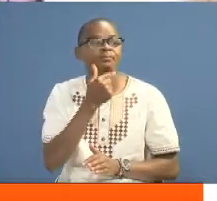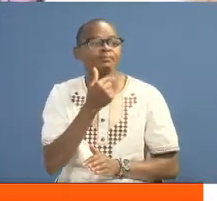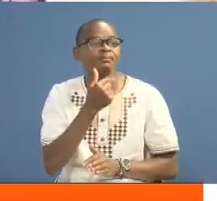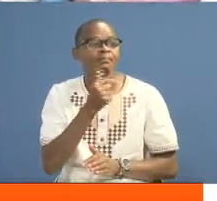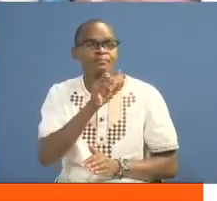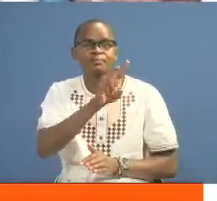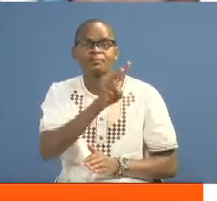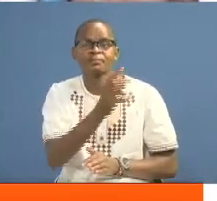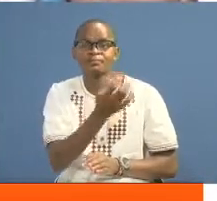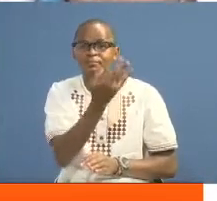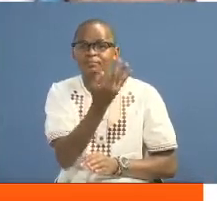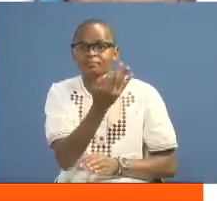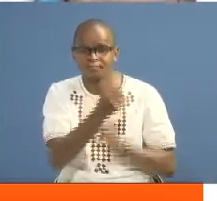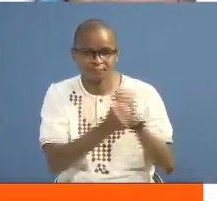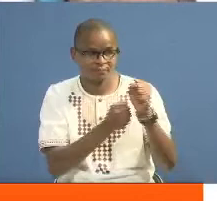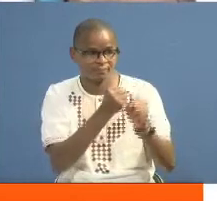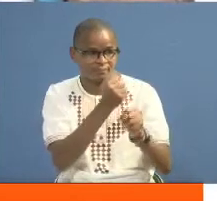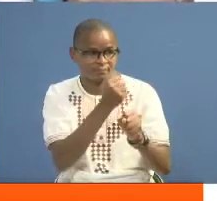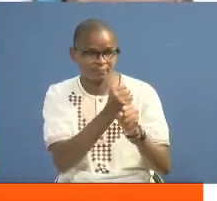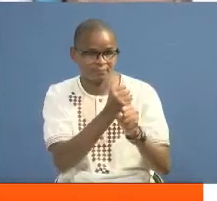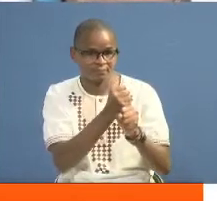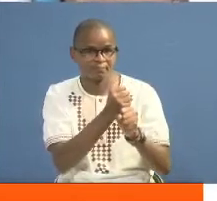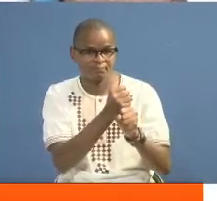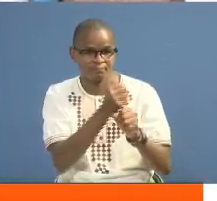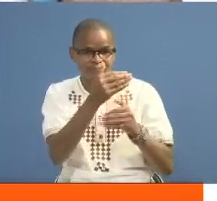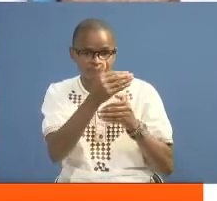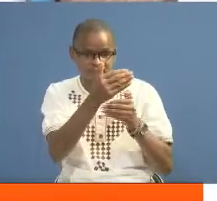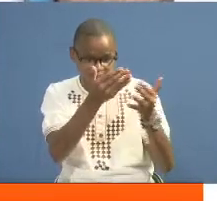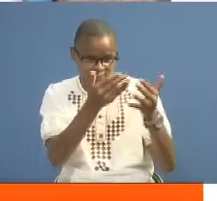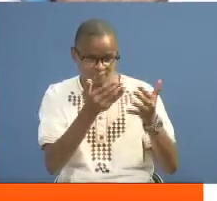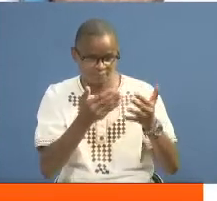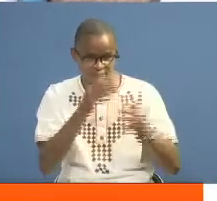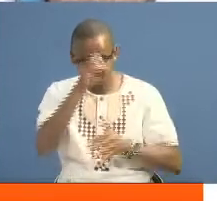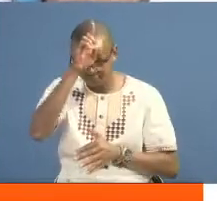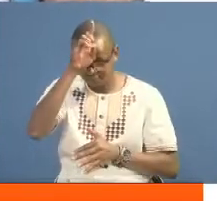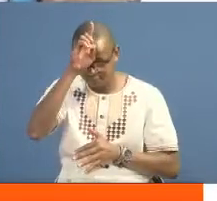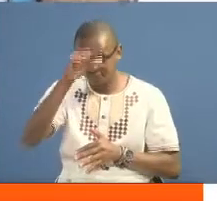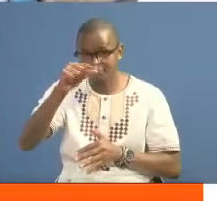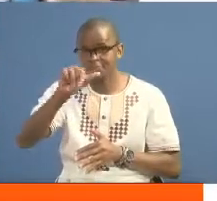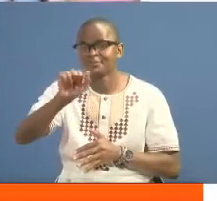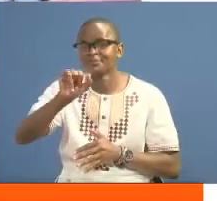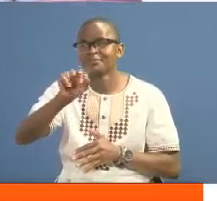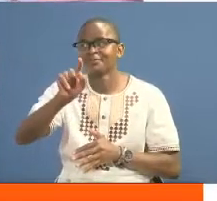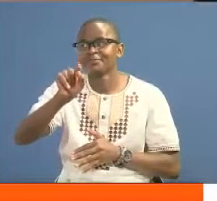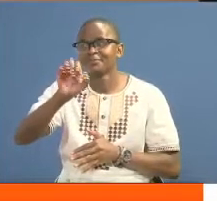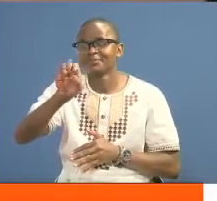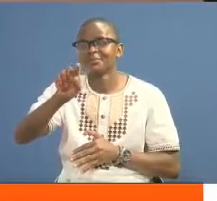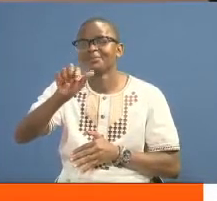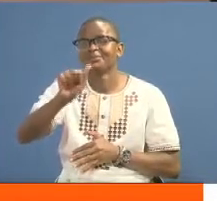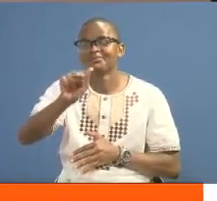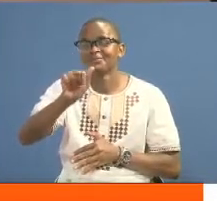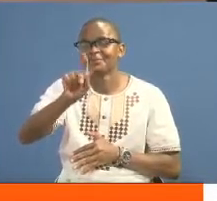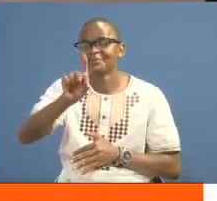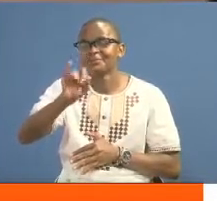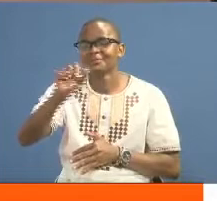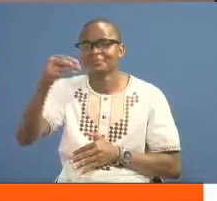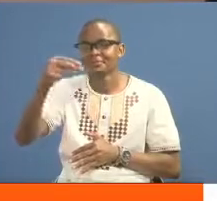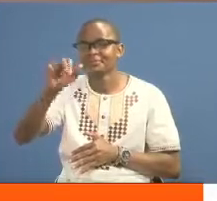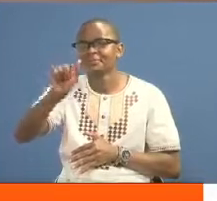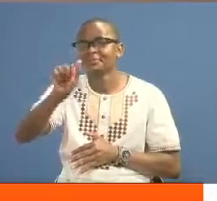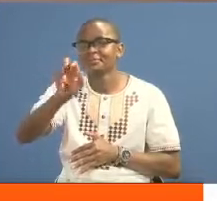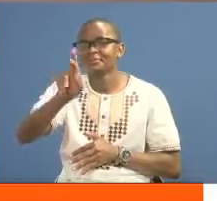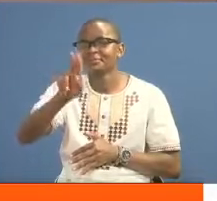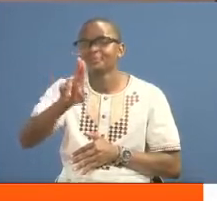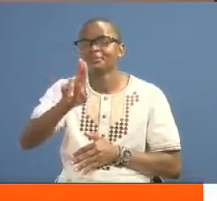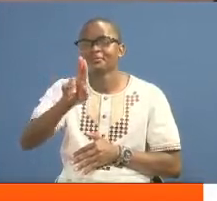miaka 23 inayotukaribisha katika kijiji cha Gaitega, eneo bunge la Kiharu katika